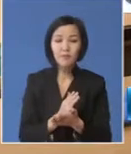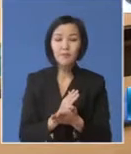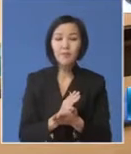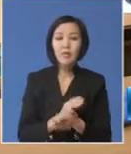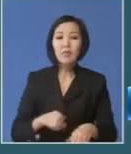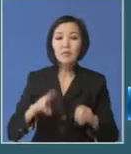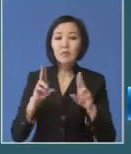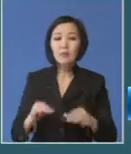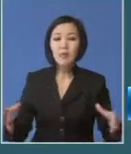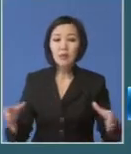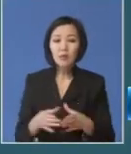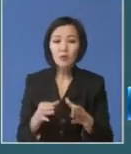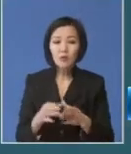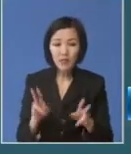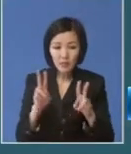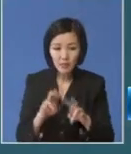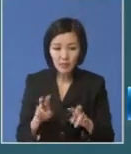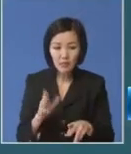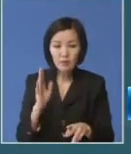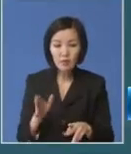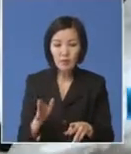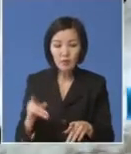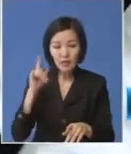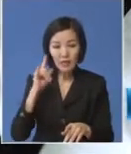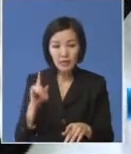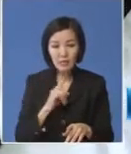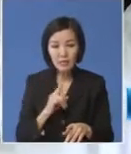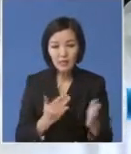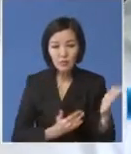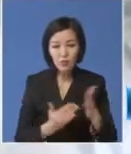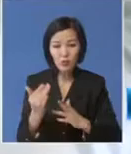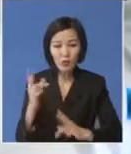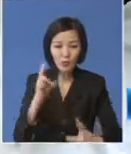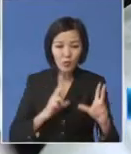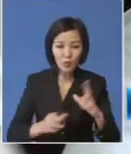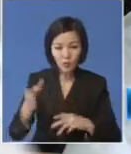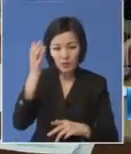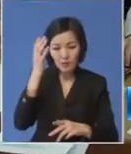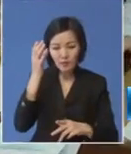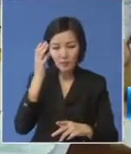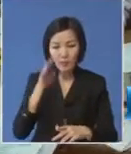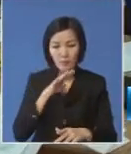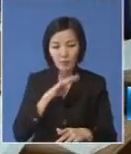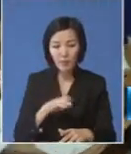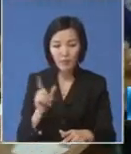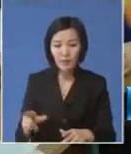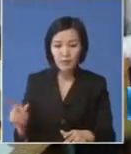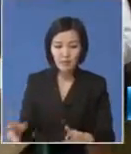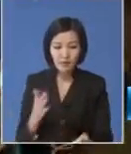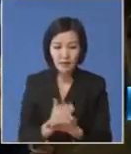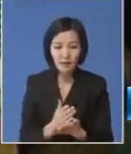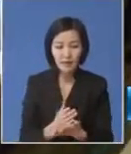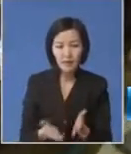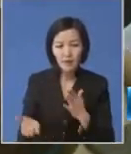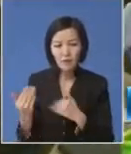құрылған қазылар алқасы сарапқа салады. Олар еліміздегі іргелі жоғары оқу орнының ғылым докторлары мен профессорлары. Тіпті бұл құрамда